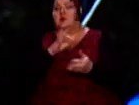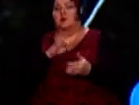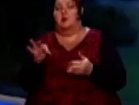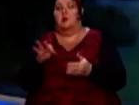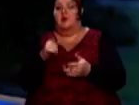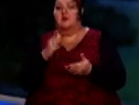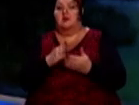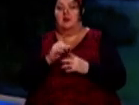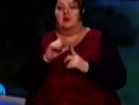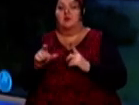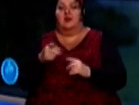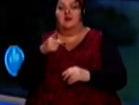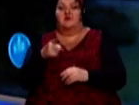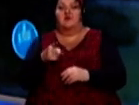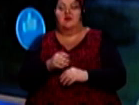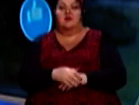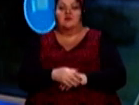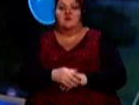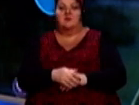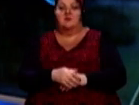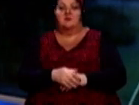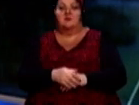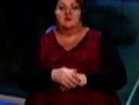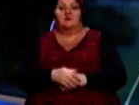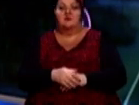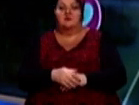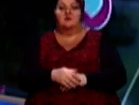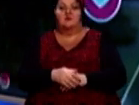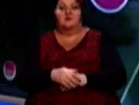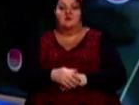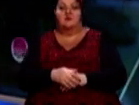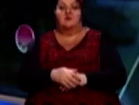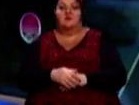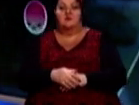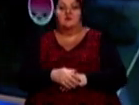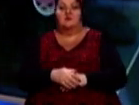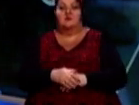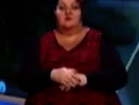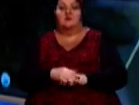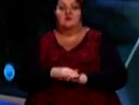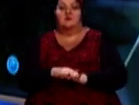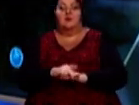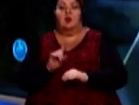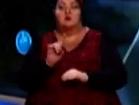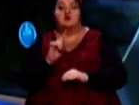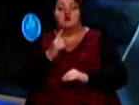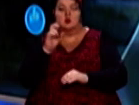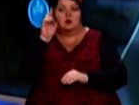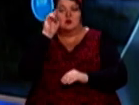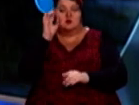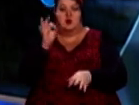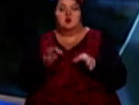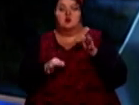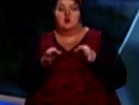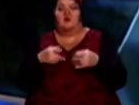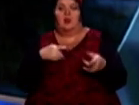хвилини. Дякую, що обмежили в часі. Дякую, насправді я можу забути. Чому Державна судова